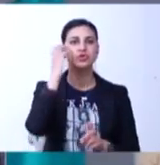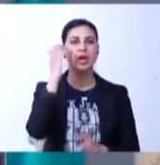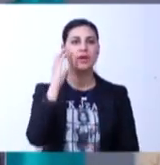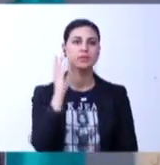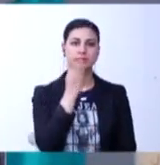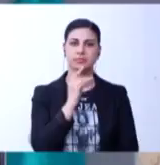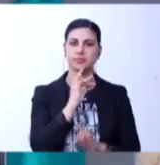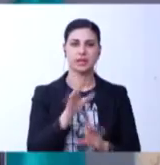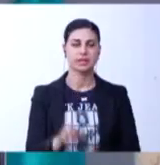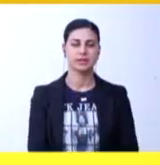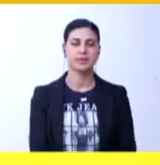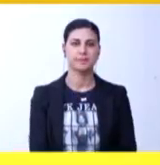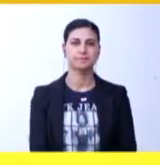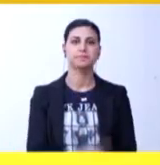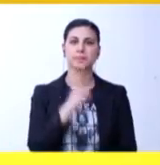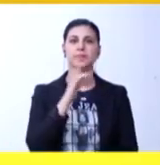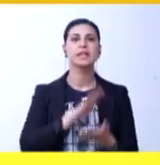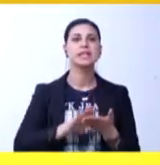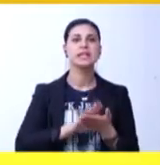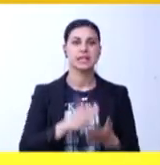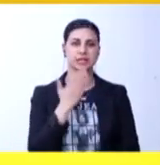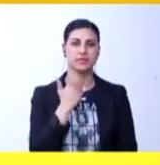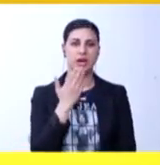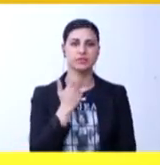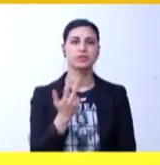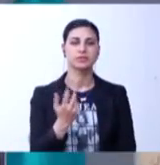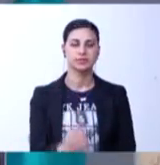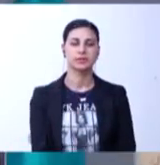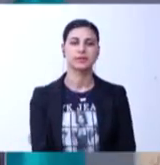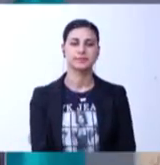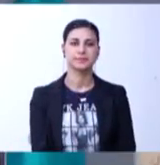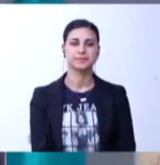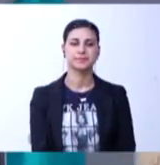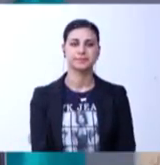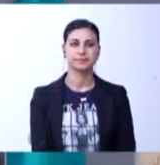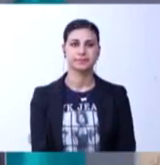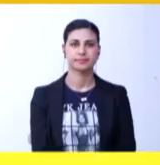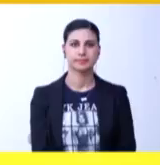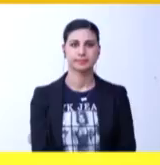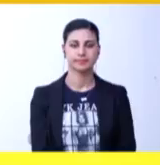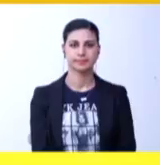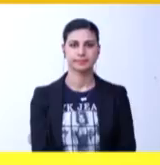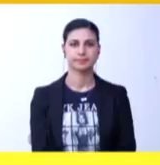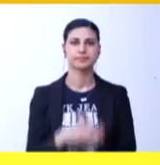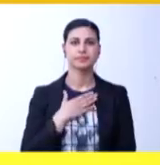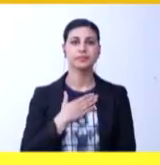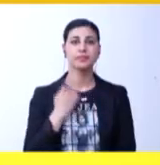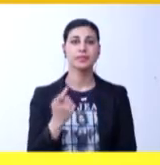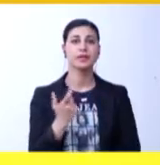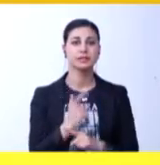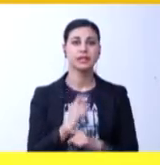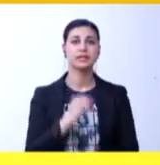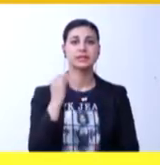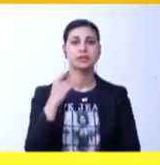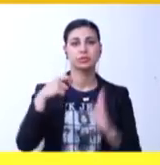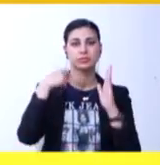კარიესიც აღარ გვექნება კბილებს. ანუ ჰიგიენას ვაადვილებთ. ჰიგიენას ვაადვილებთ, კი ბატონო. ჩვენ გვაქვს ერთი ძალიან